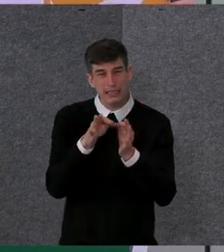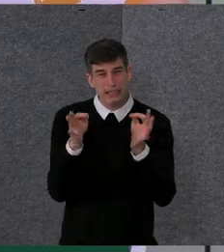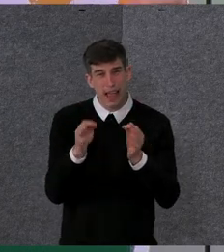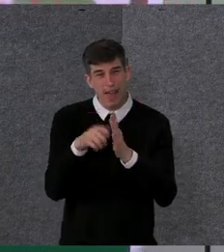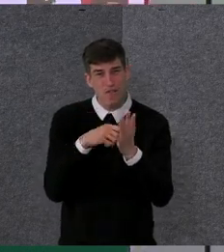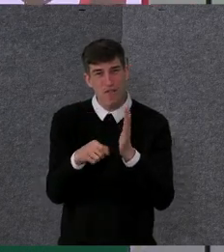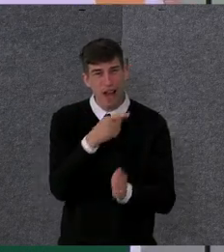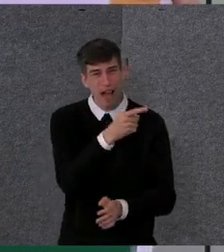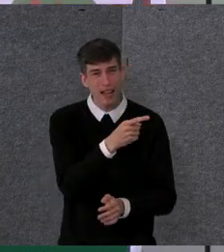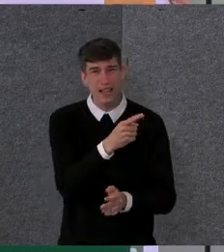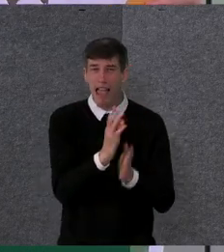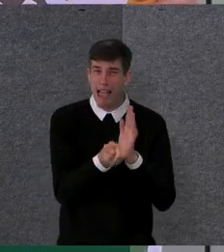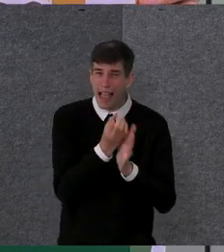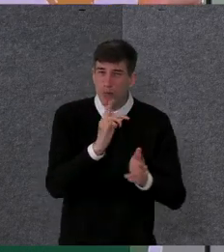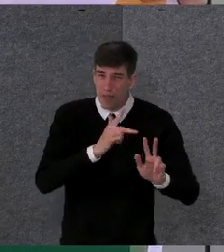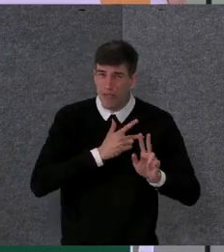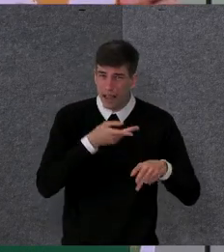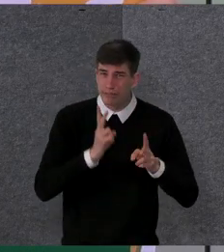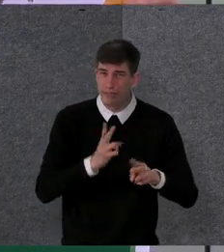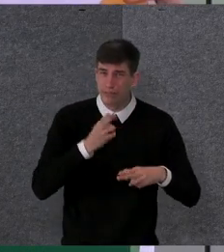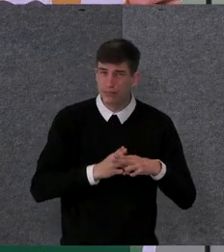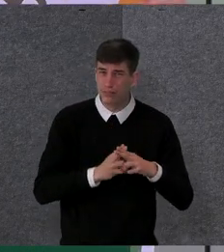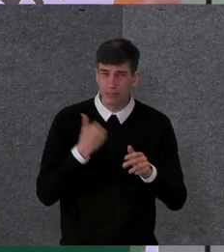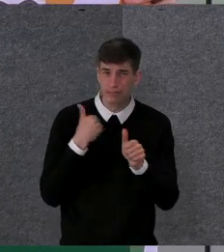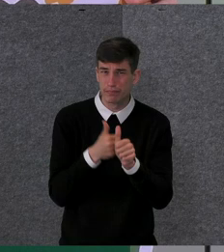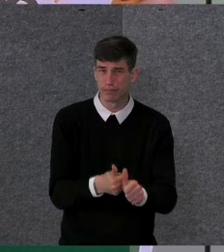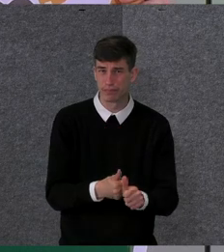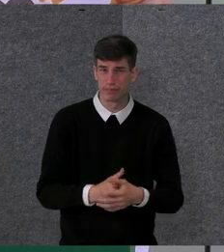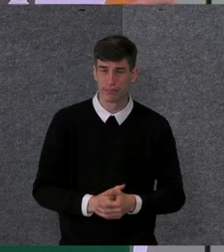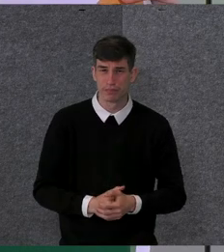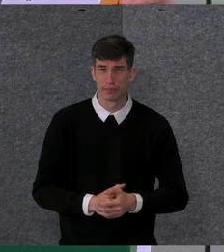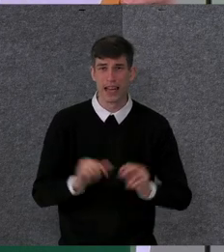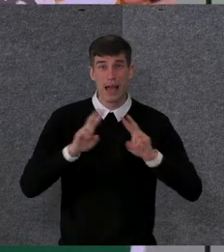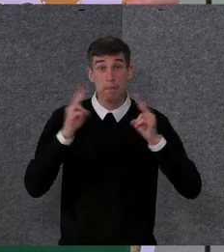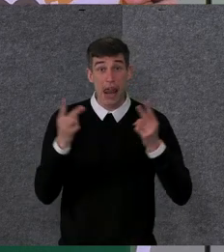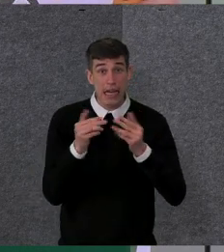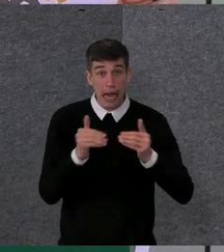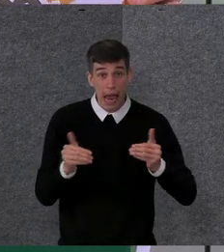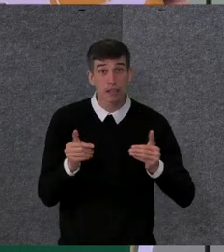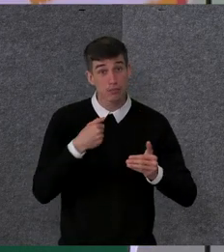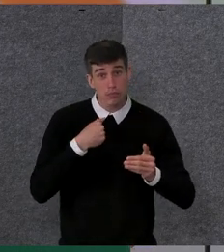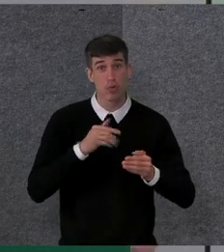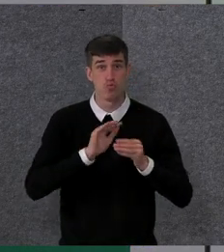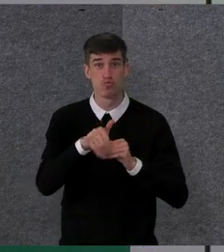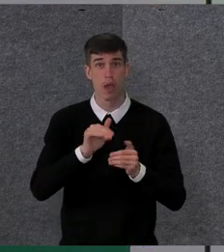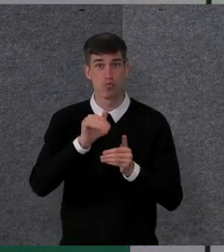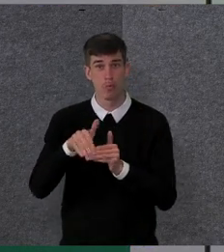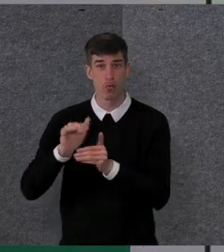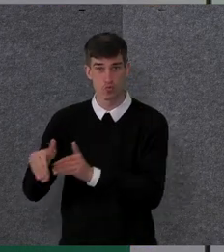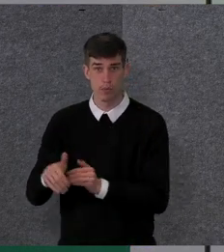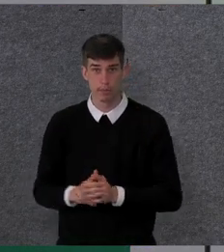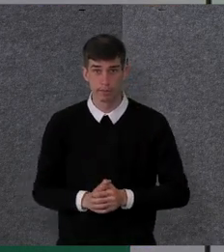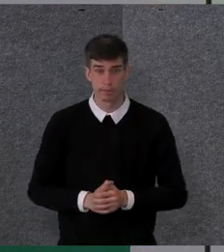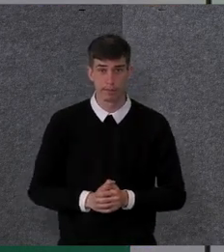und der Spruch ist aktueller denn je. Denn heute sind die planetaren Grenzen bereits mehrfach überschritten.